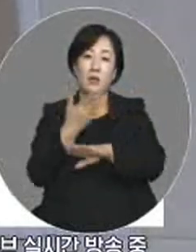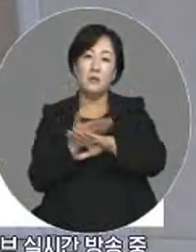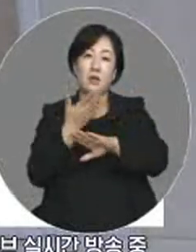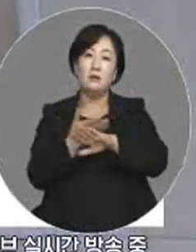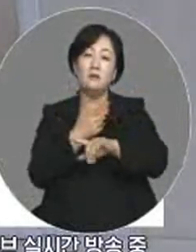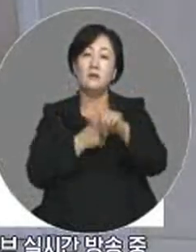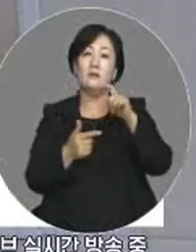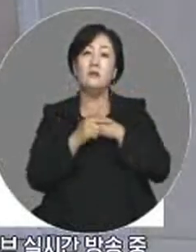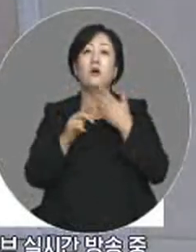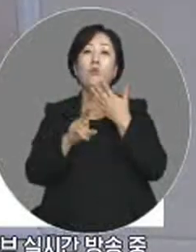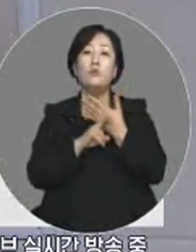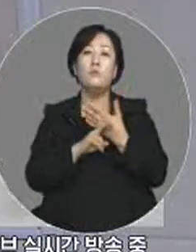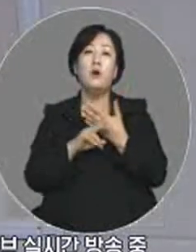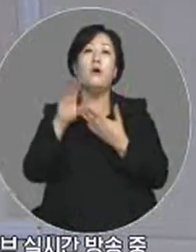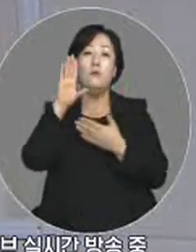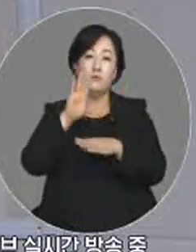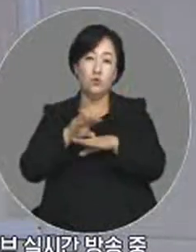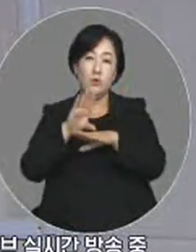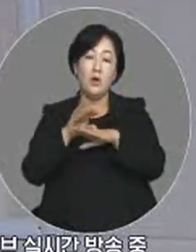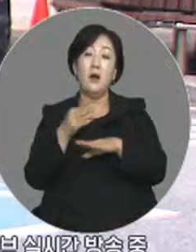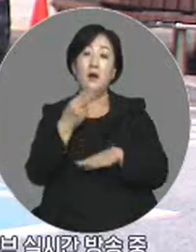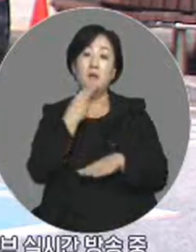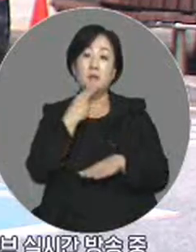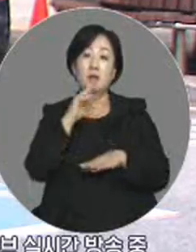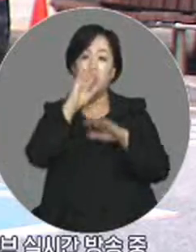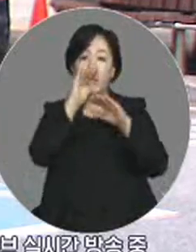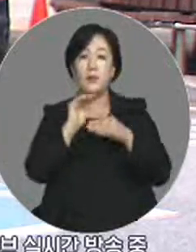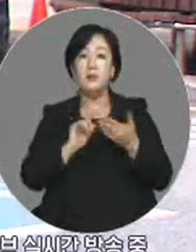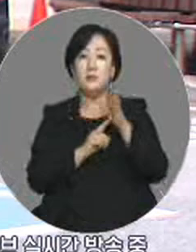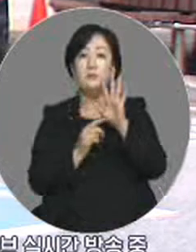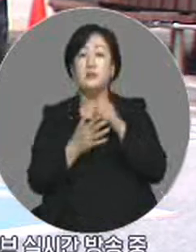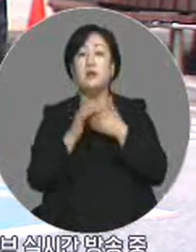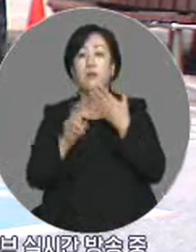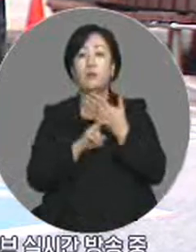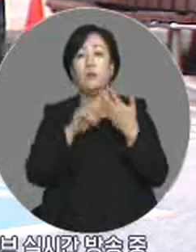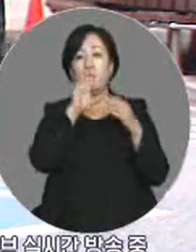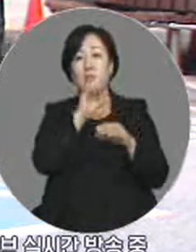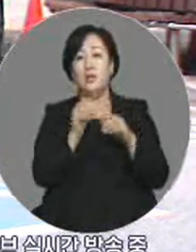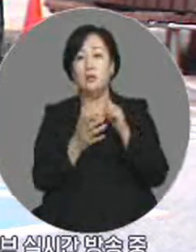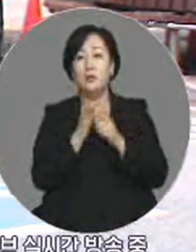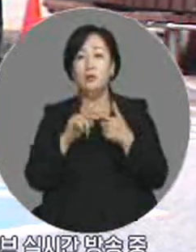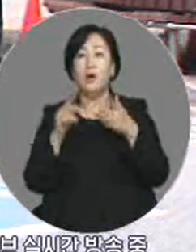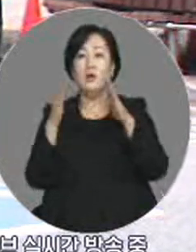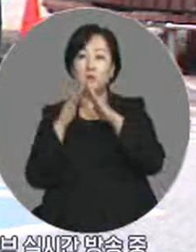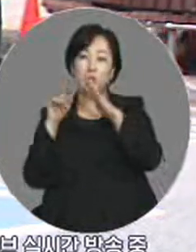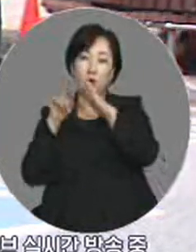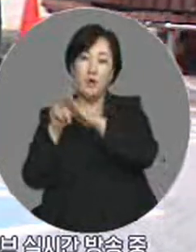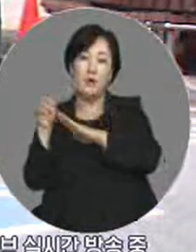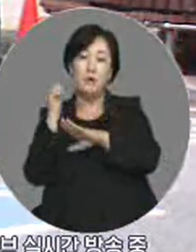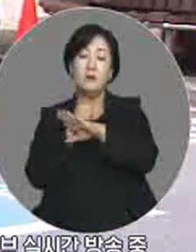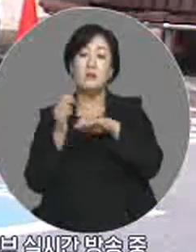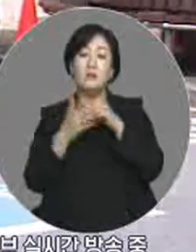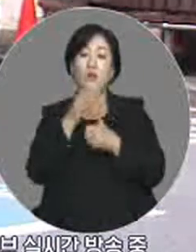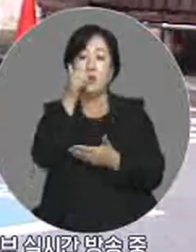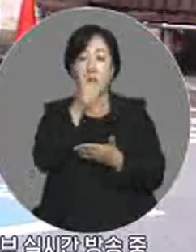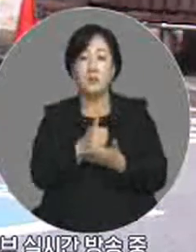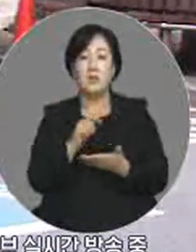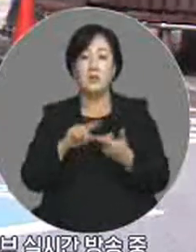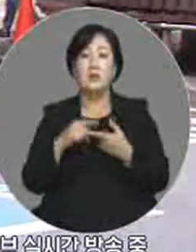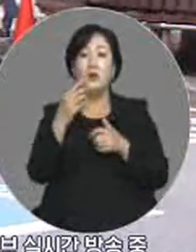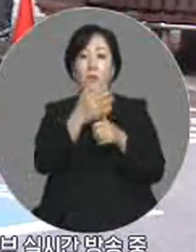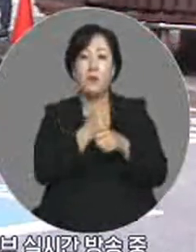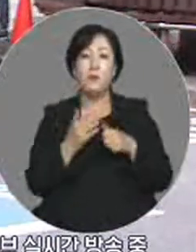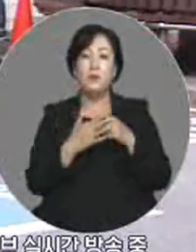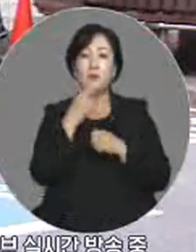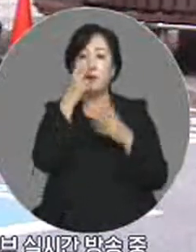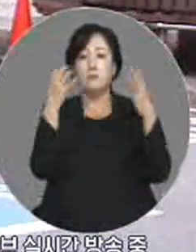추가적인 불법 촬영물은 없었다고 밝혔습니다. 경찰은 불법 촬영과 주거 침입 등의 혐의로 A씨에 대한 조사를 마무리하고 검찰에